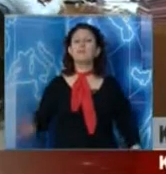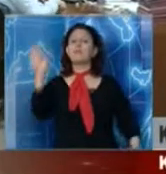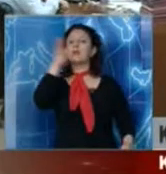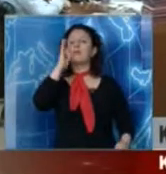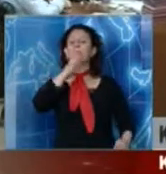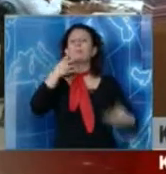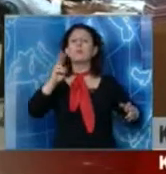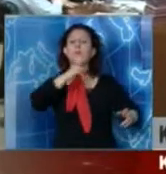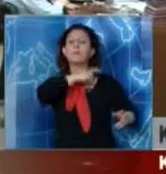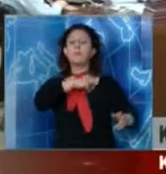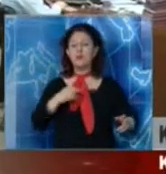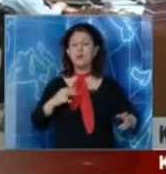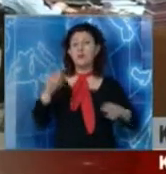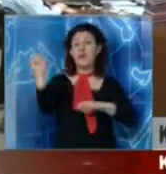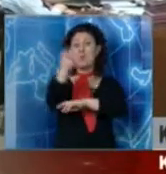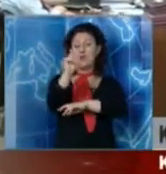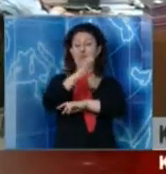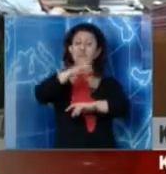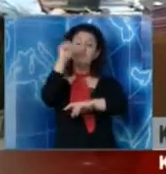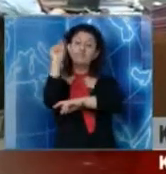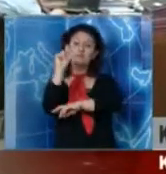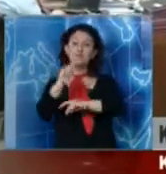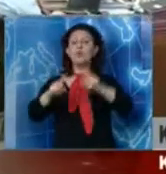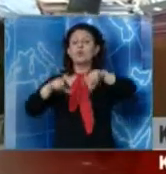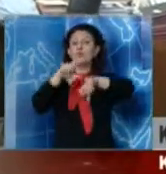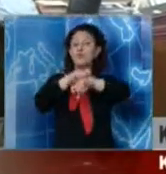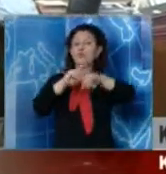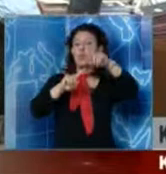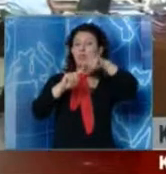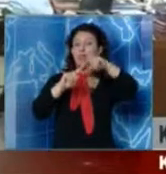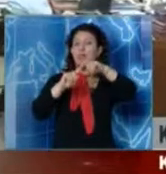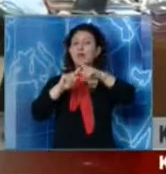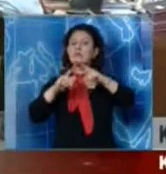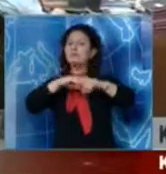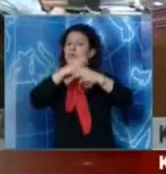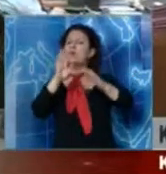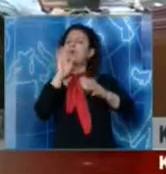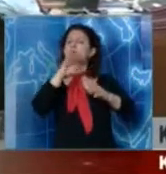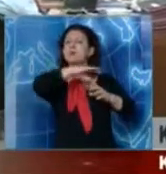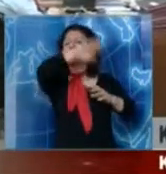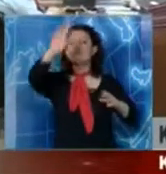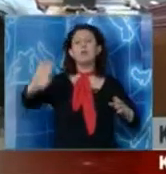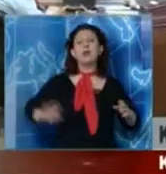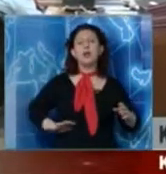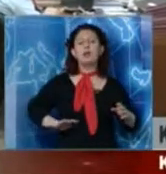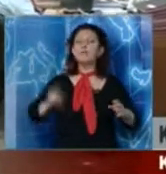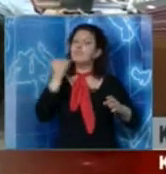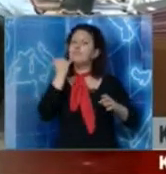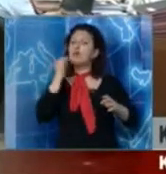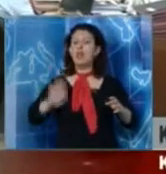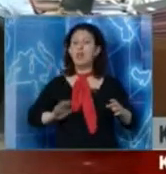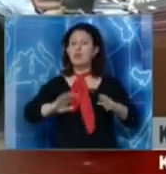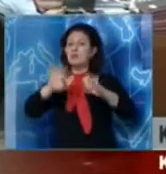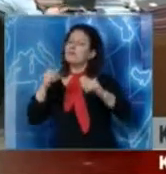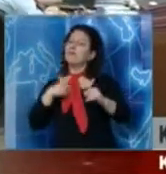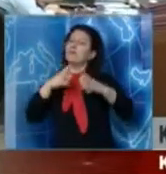Kocaeli Büyükşehir Belediyesi Genel Sekreter Yardımcısı Doktor Tahir Büyükakın, Kocaeli'de eğitim gören misafir öğrencileri kentte ağırlamaktan